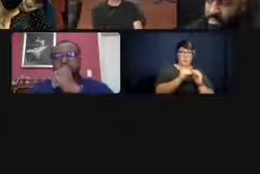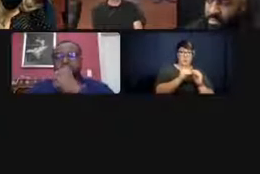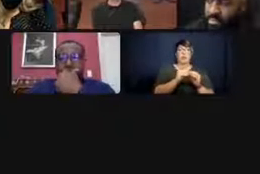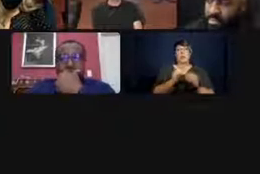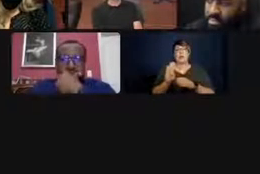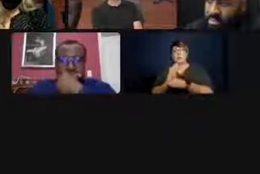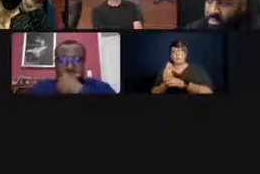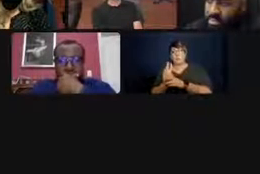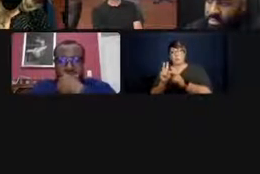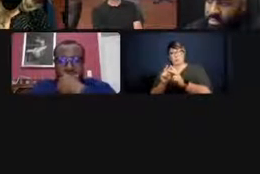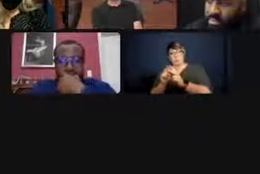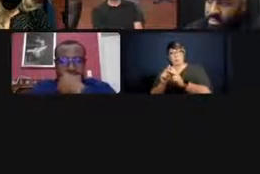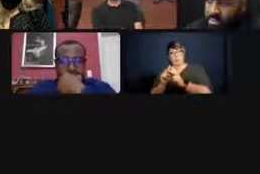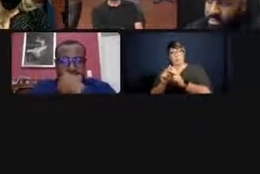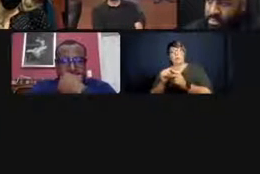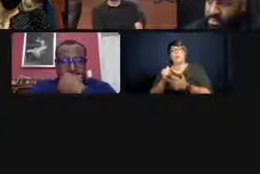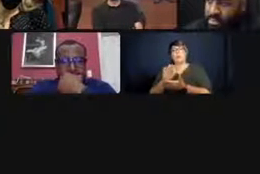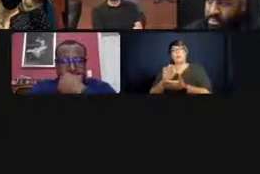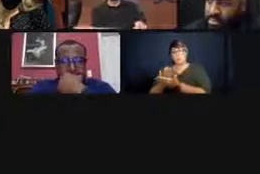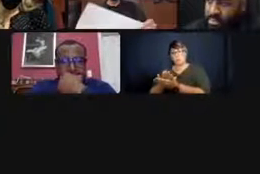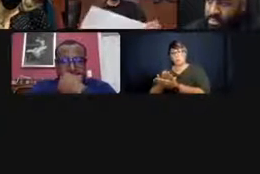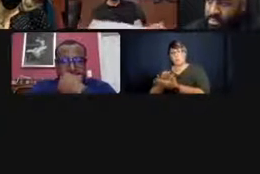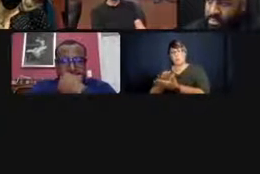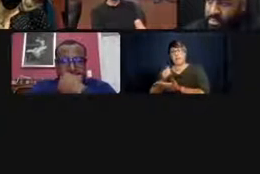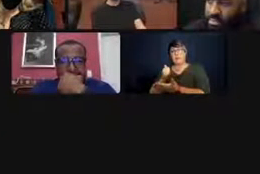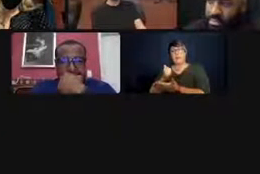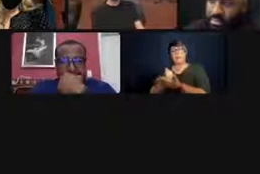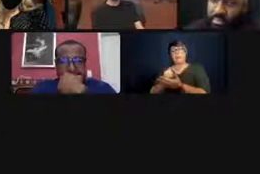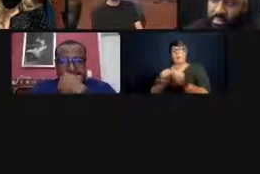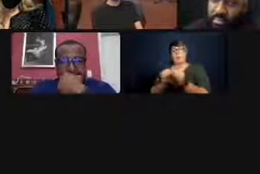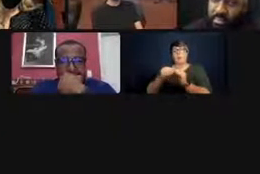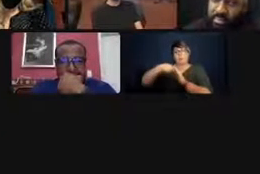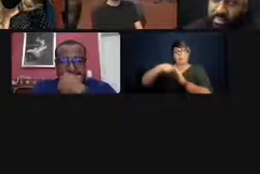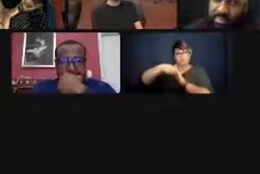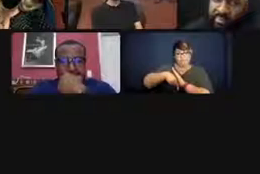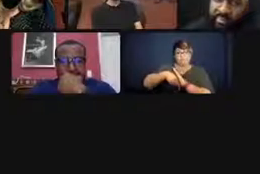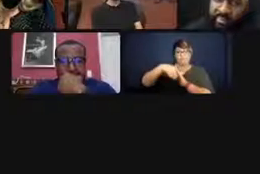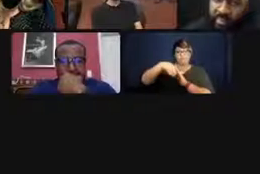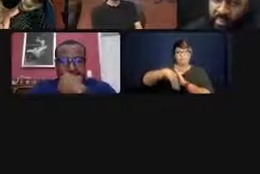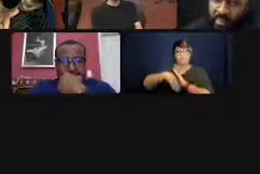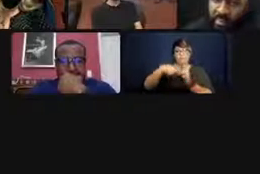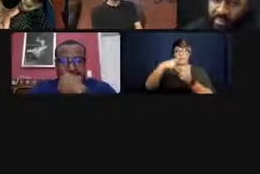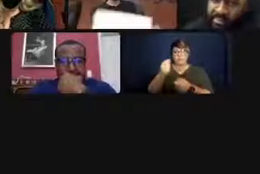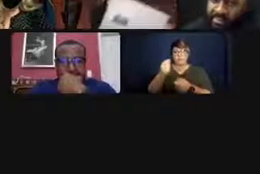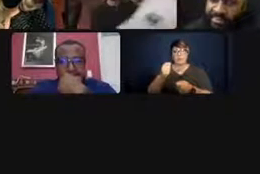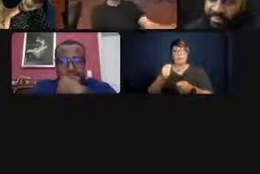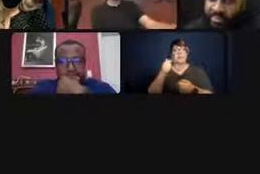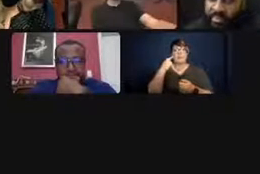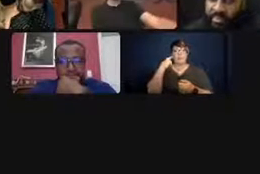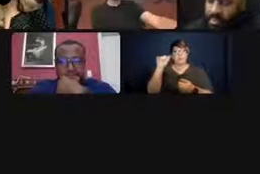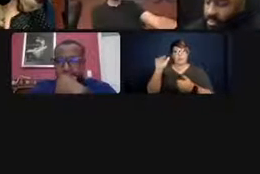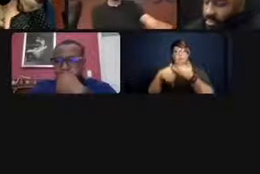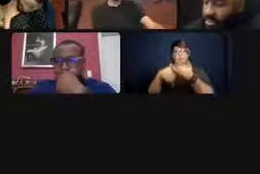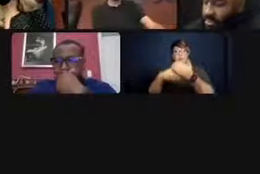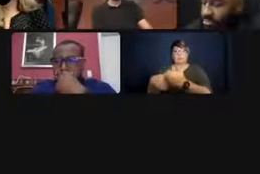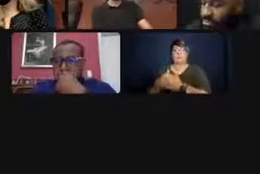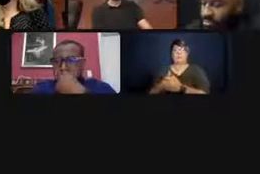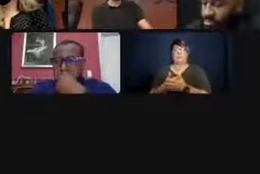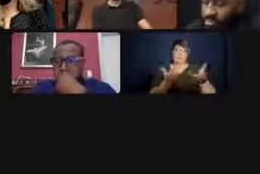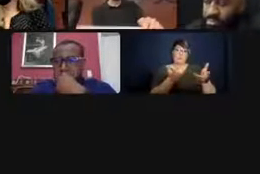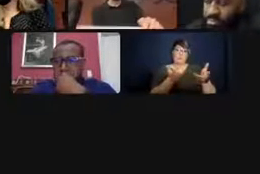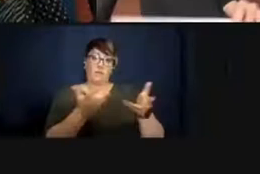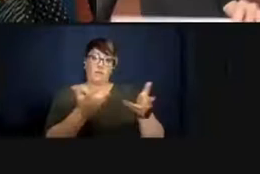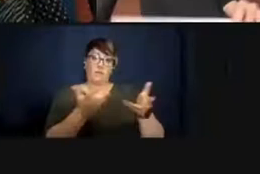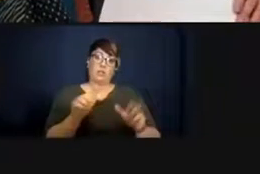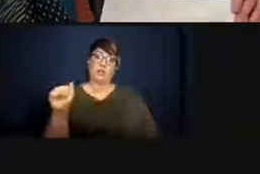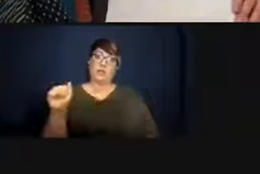بين الطلبة وأيضا المعلمين، وهذا يساعدهم طبعا في التقدم